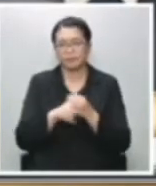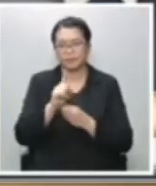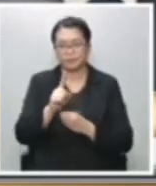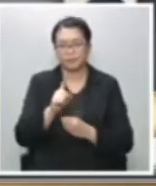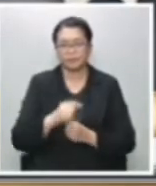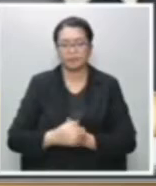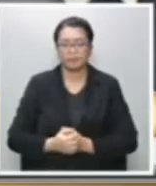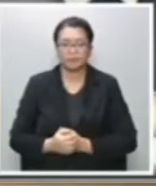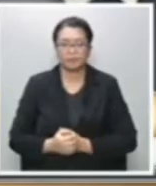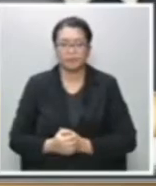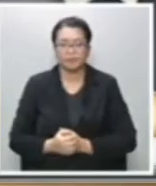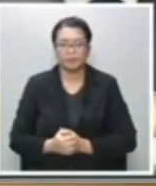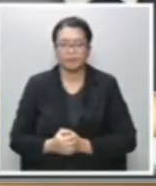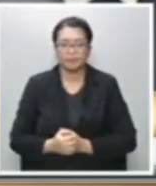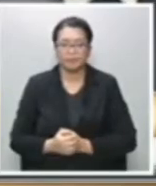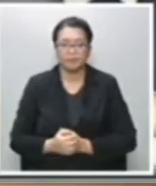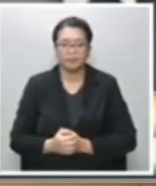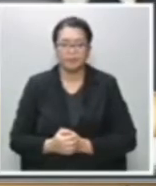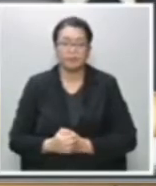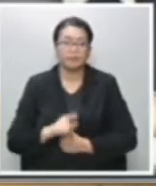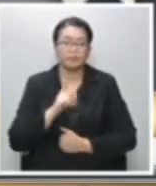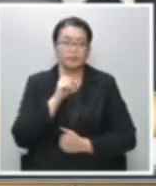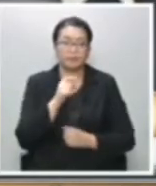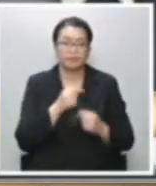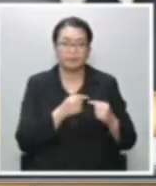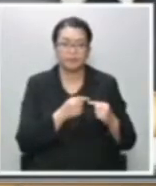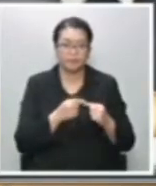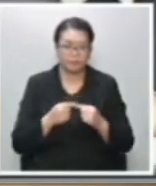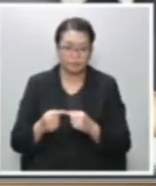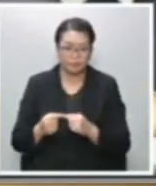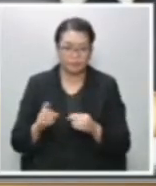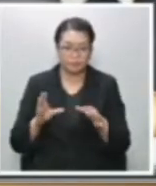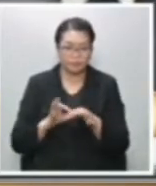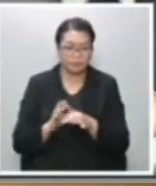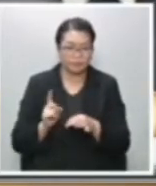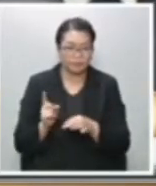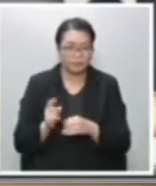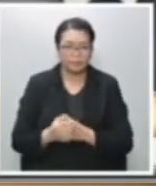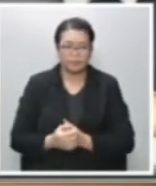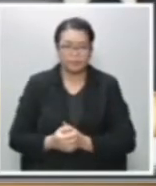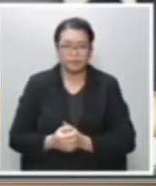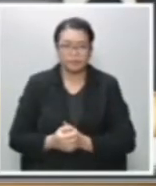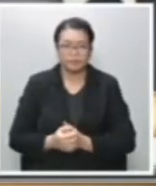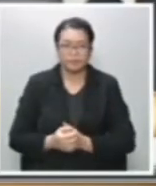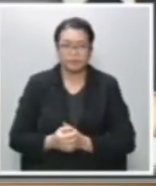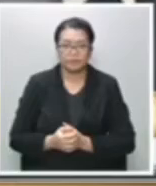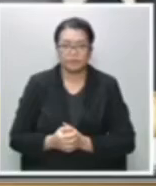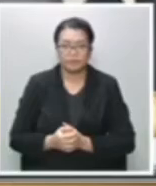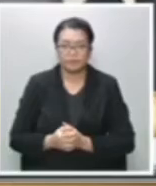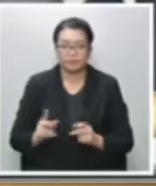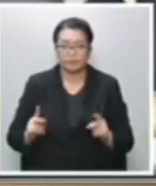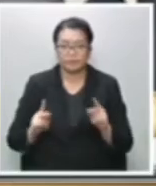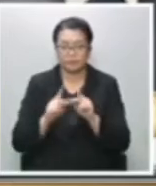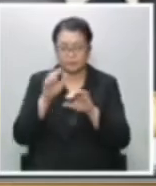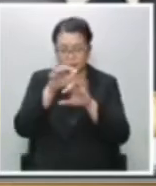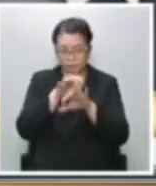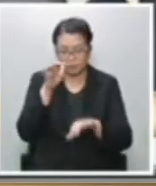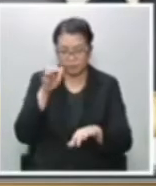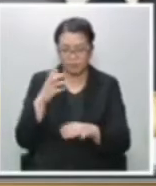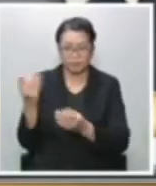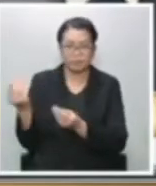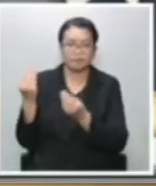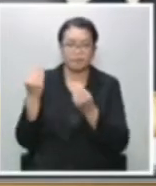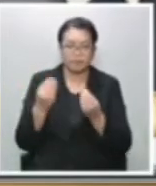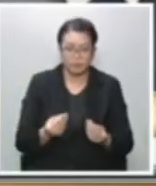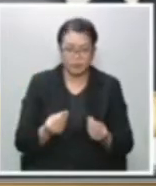คือคำถามที่ต่อเนื่องนะครับว่าที่ท่านรัฐมนตรีว่าการกระทรวงมหาดไทยเนี่ยซึ่งได้รับมอบหมายจากท่